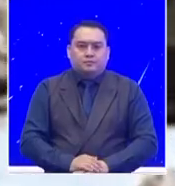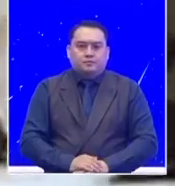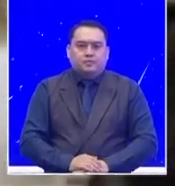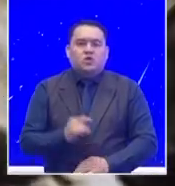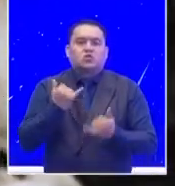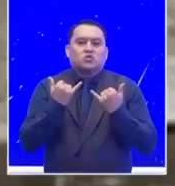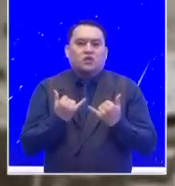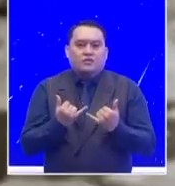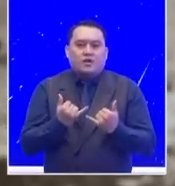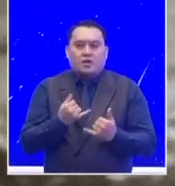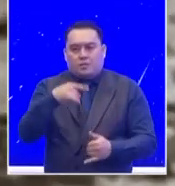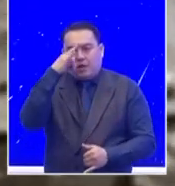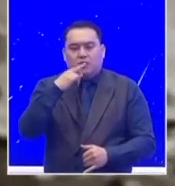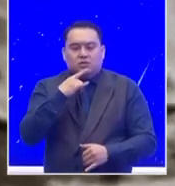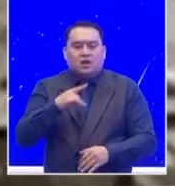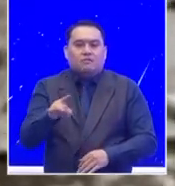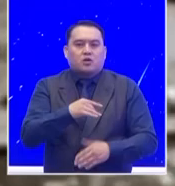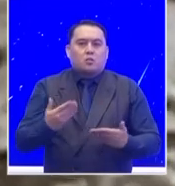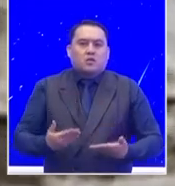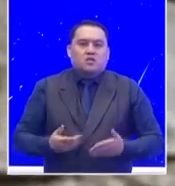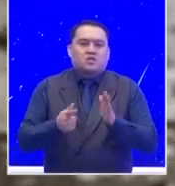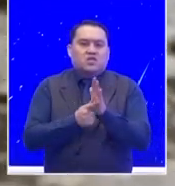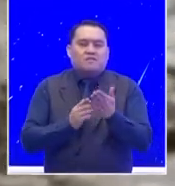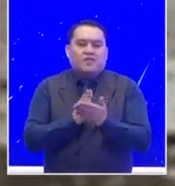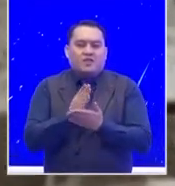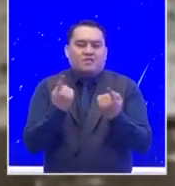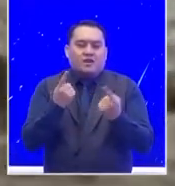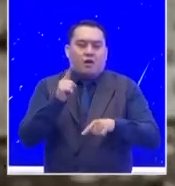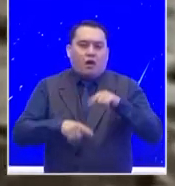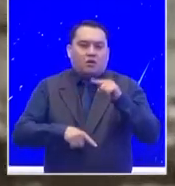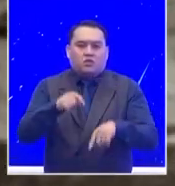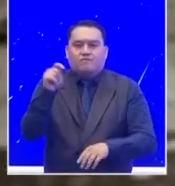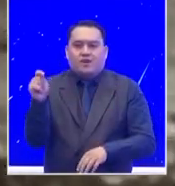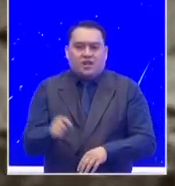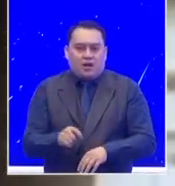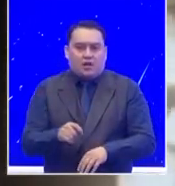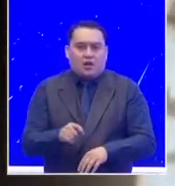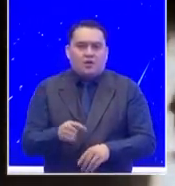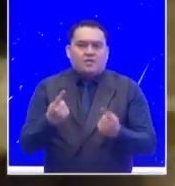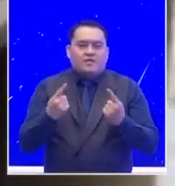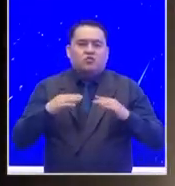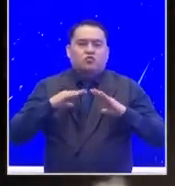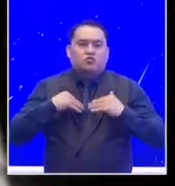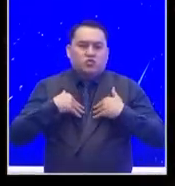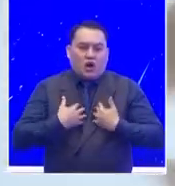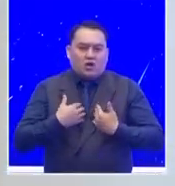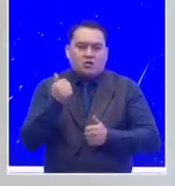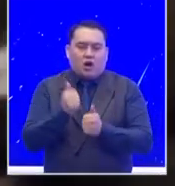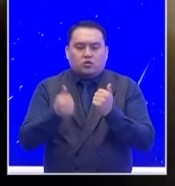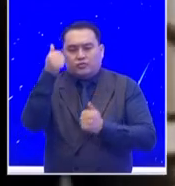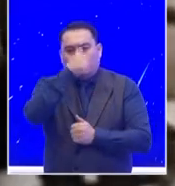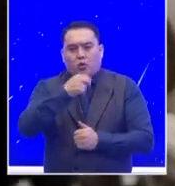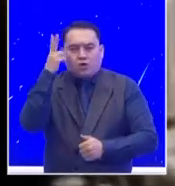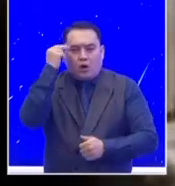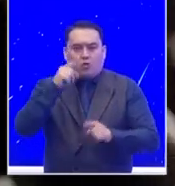Добавим, на сегодня в Ембекши-Казахском районе проживают 7 ветеранов Великой Отечественной войны. К превеликому сожалению, с каждым годом их